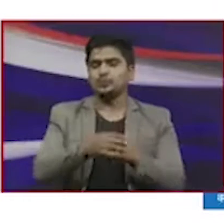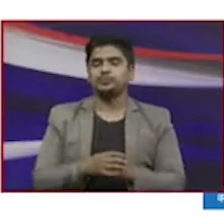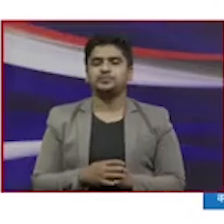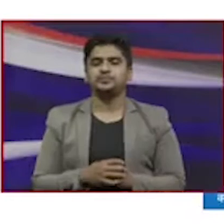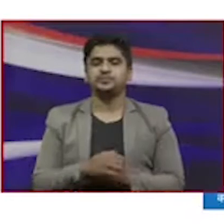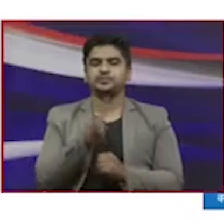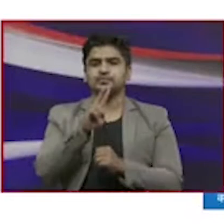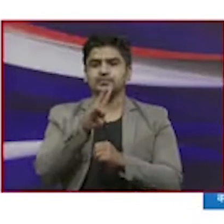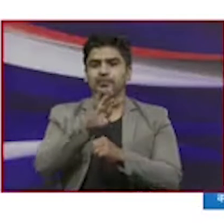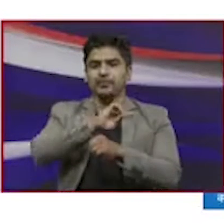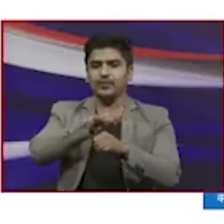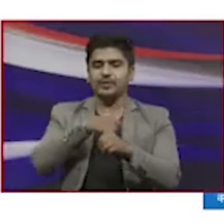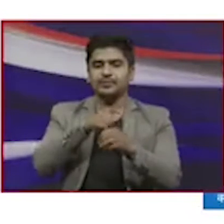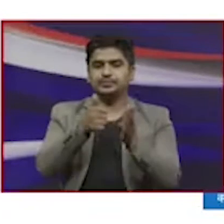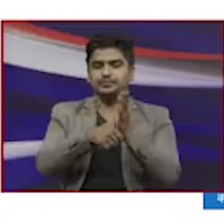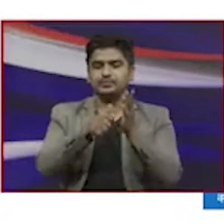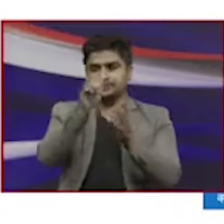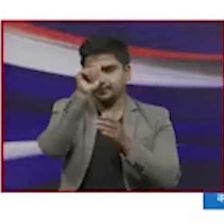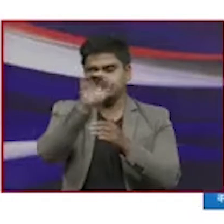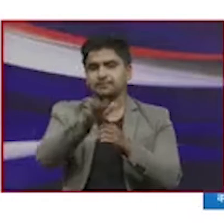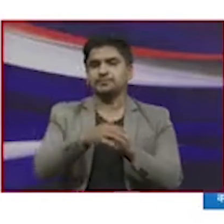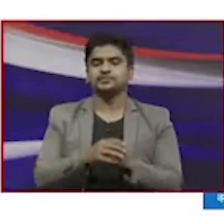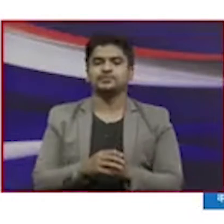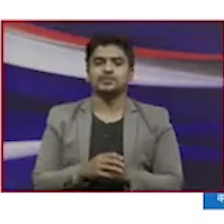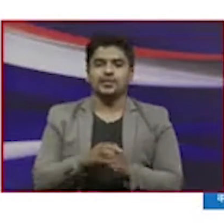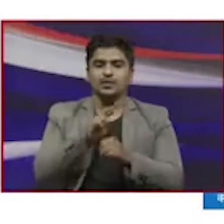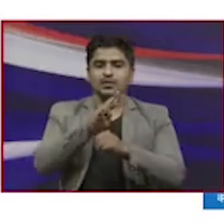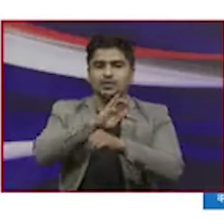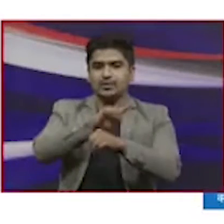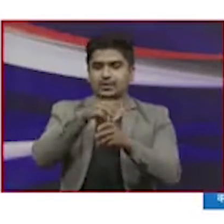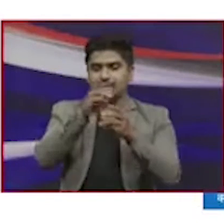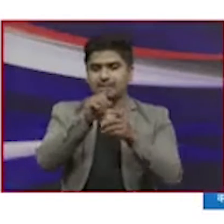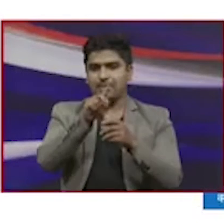गत 24 घण्टाको परीक्षणको विवरणमा जाउँ। गत 24 घण्टामा कुल